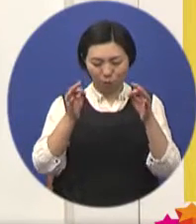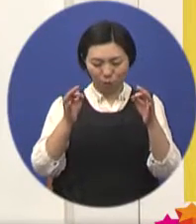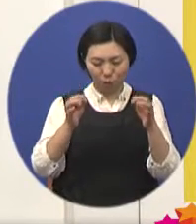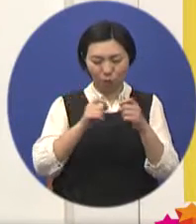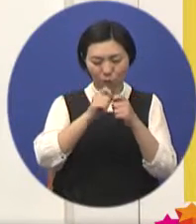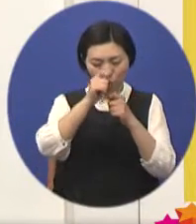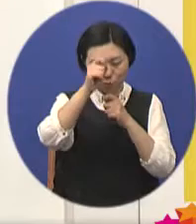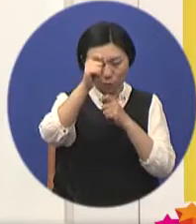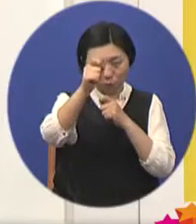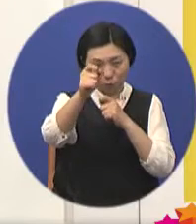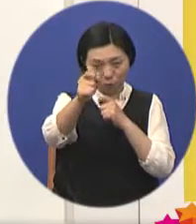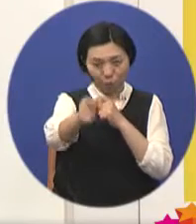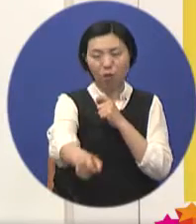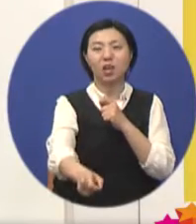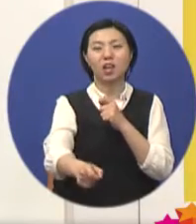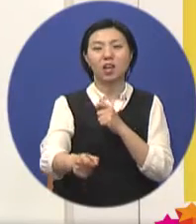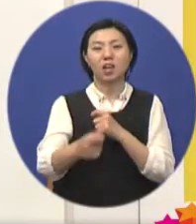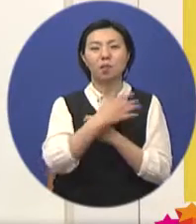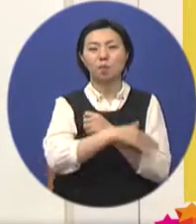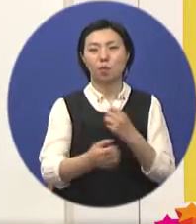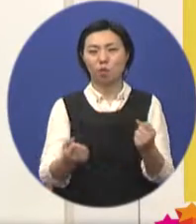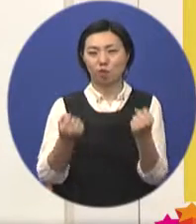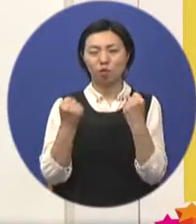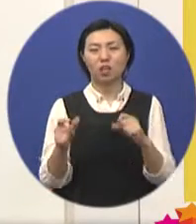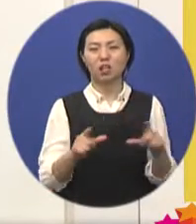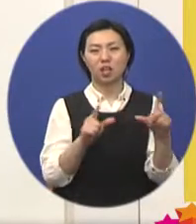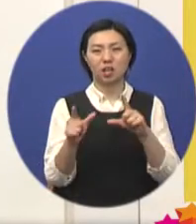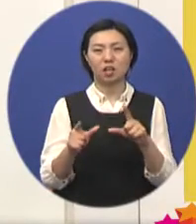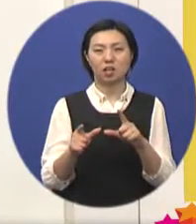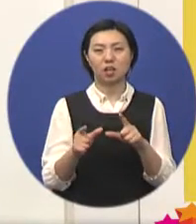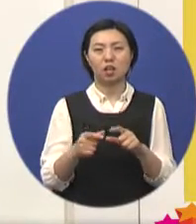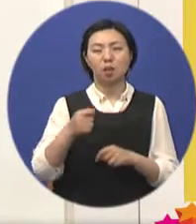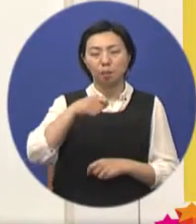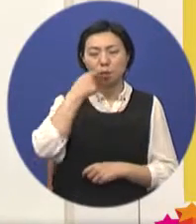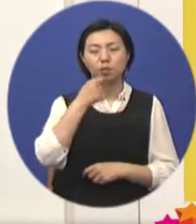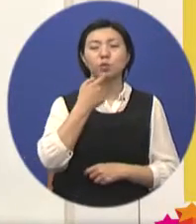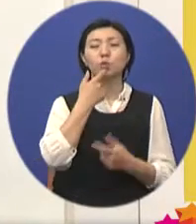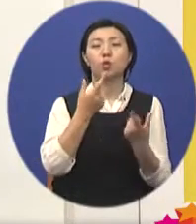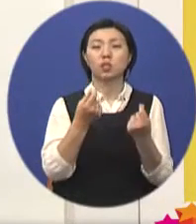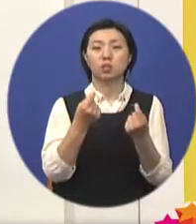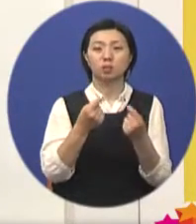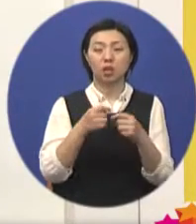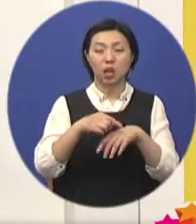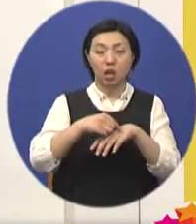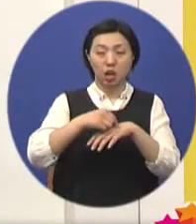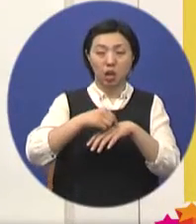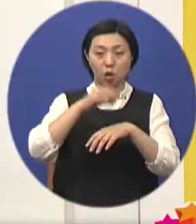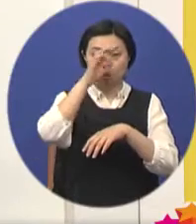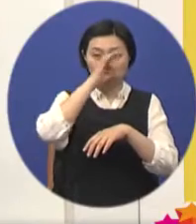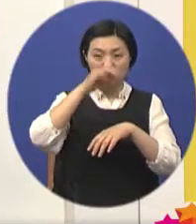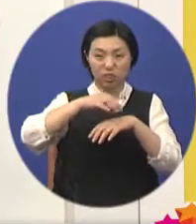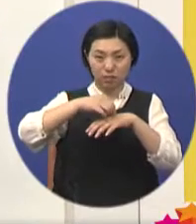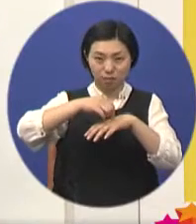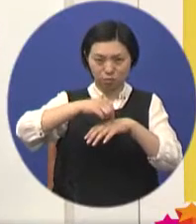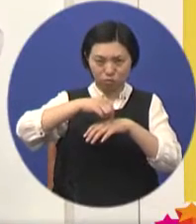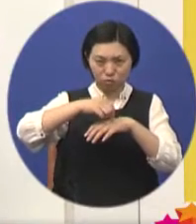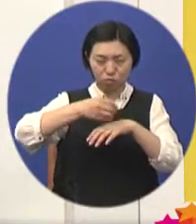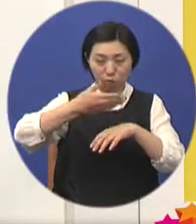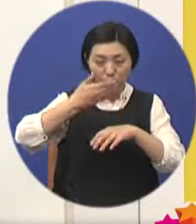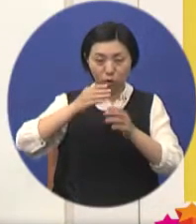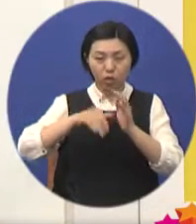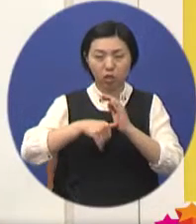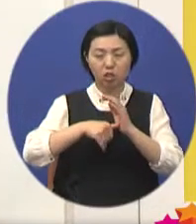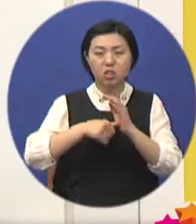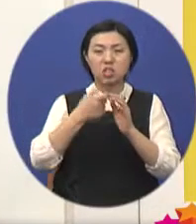네 어머니가. 감사합니다. 음식을 그렇게 드셔야 됩니다. 그러게요. 네. 네. 고기 먹고 싶을 때는요. 네. 두부를